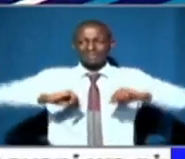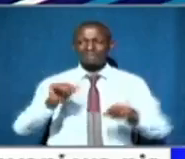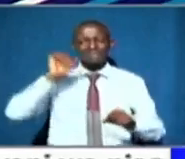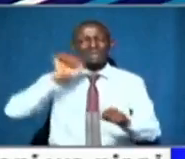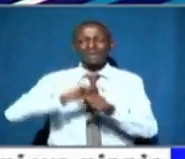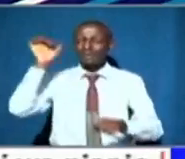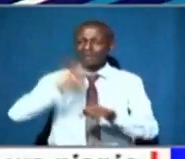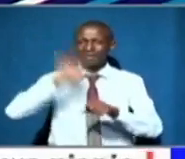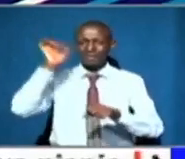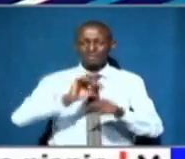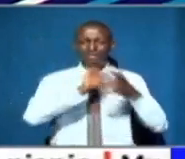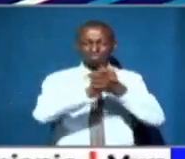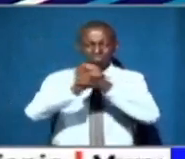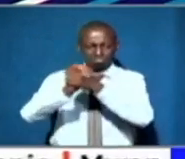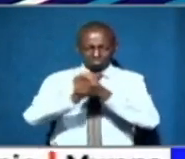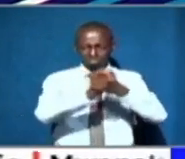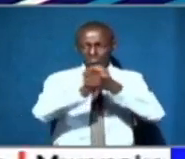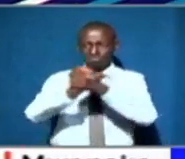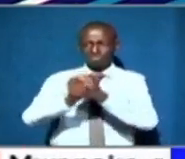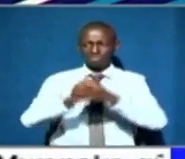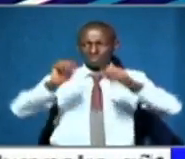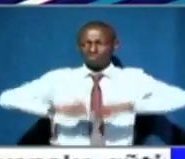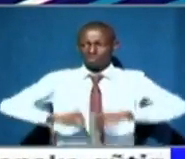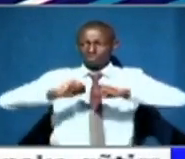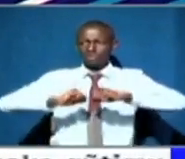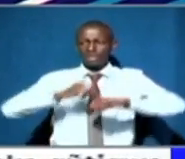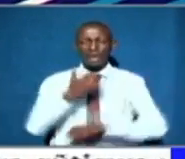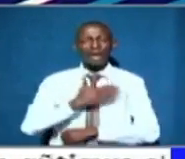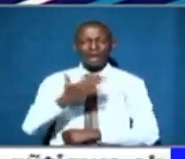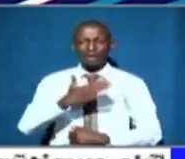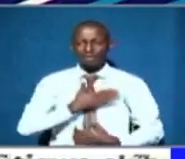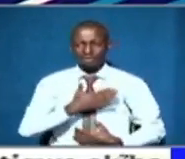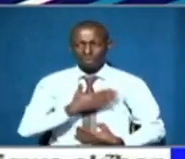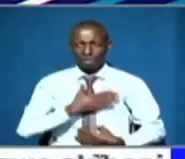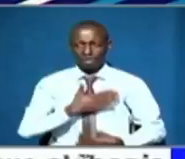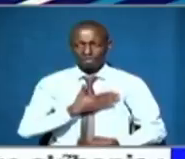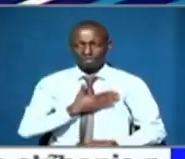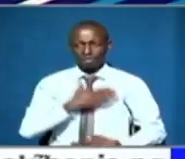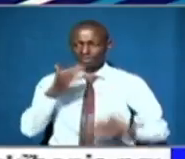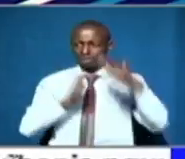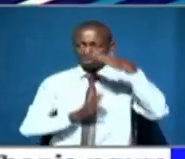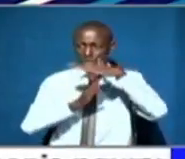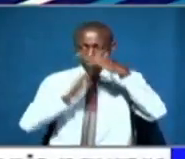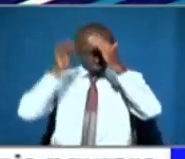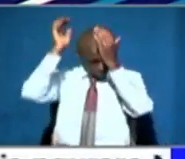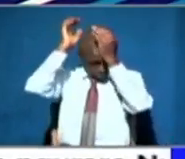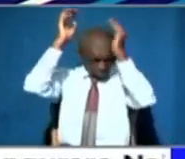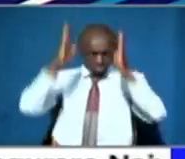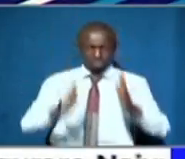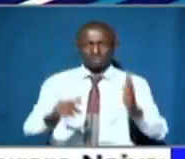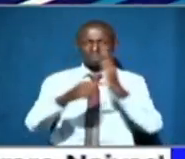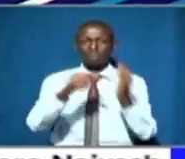jenga ni nageithi nyingi muno siya chairman wito witago akibishop Muheria Anthony